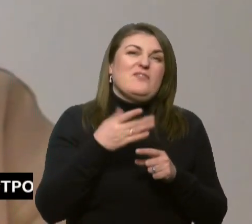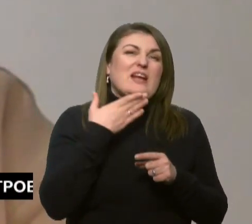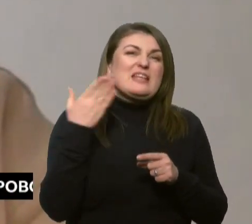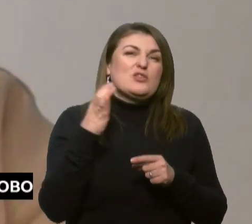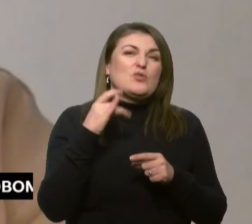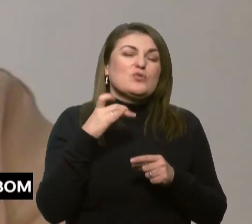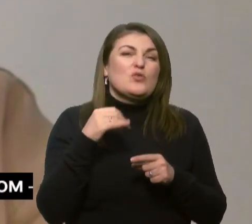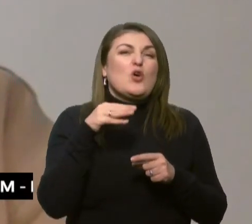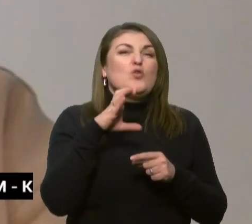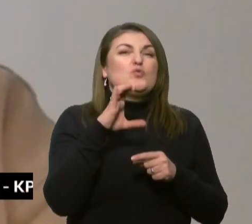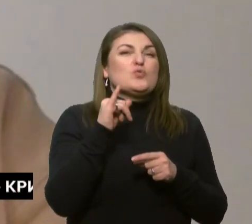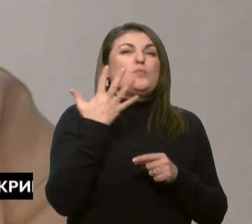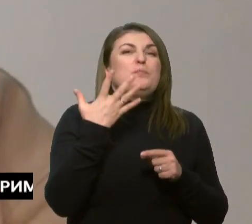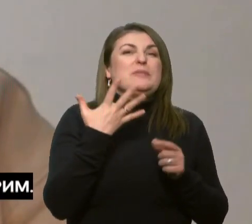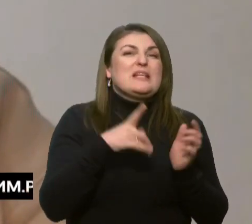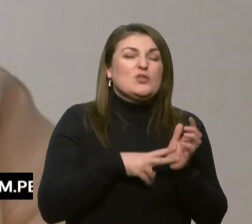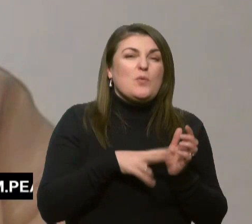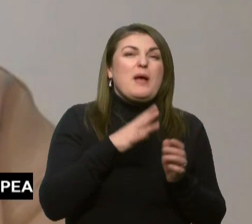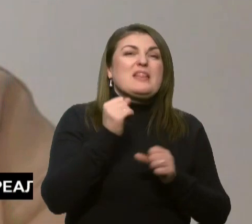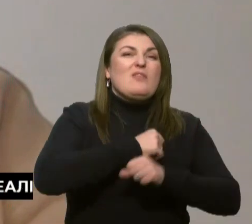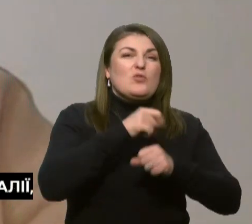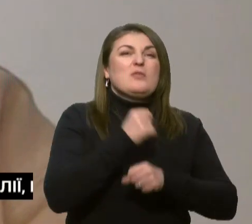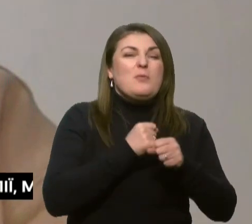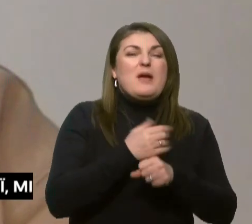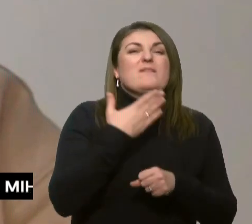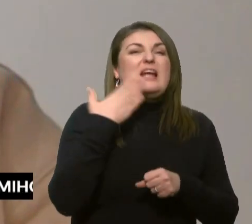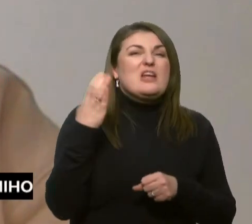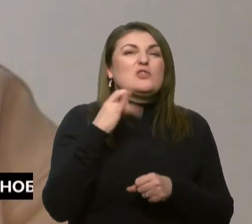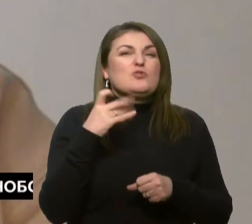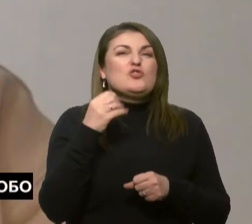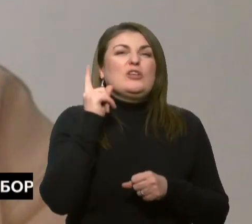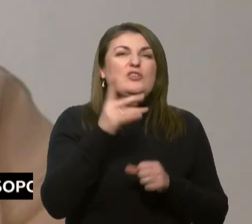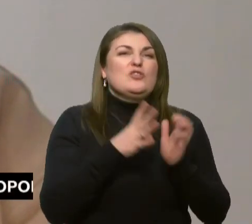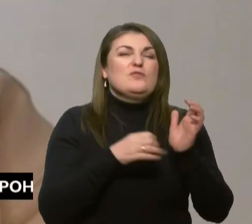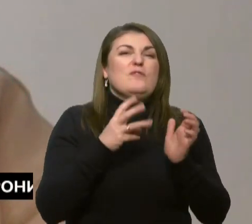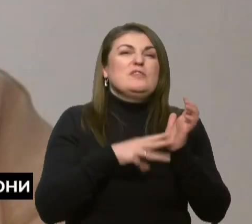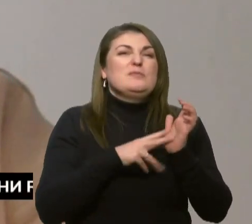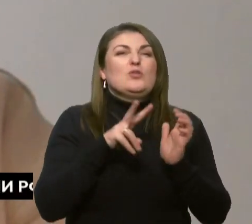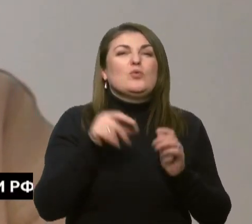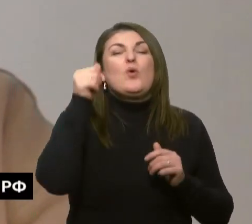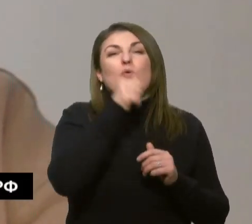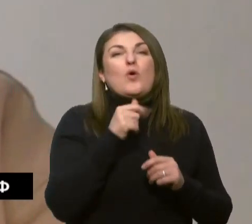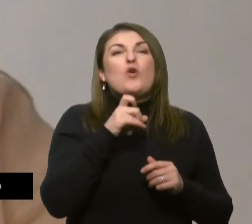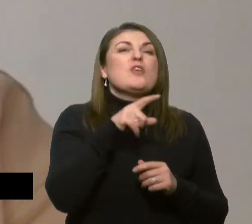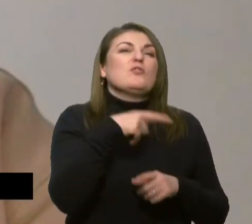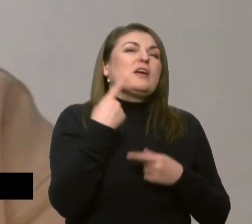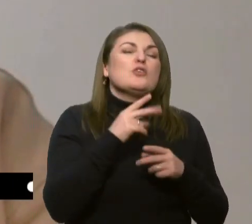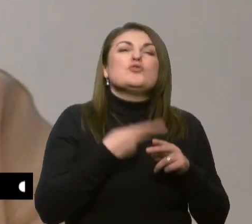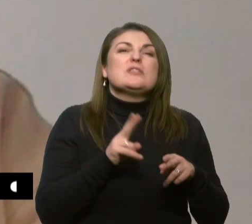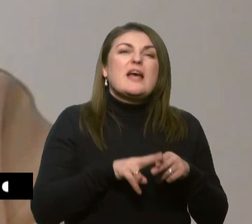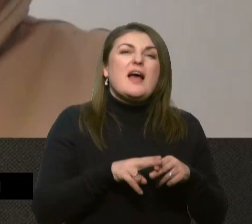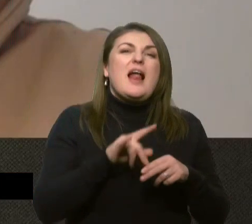літаках Су-57 стоять двигуни, які розроблені були в Радянському Союзі ще 1982 року. Хоча вони кажуть, що